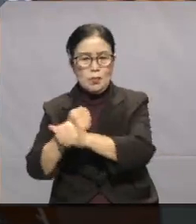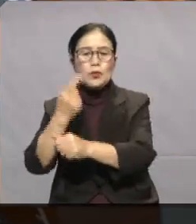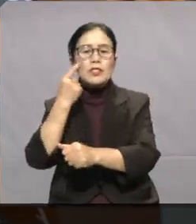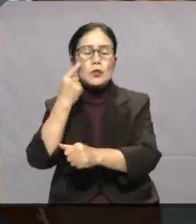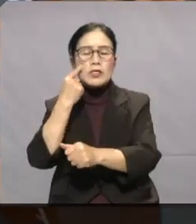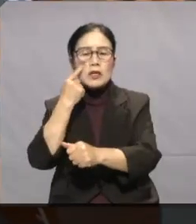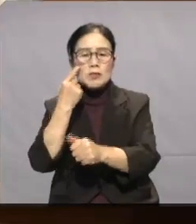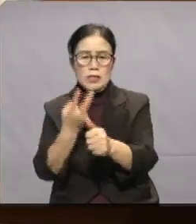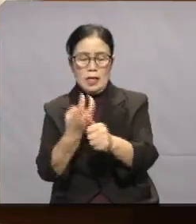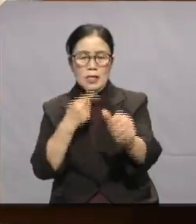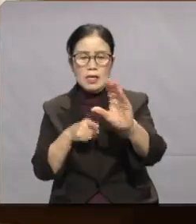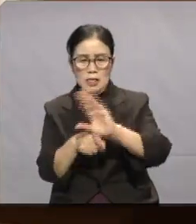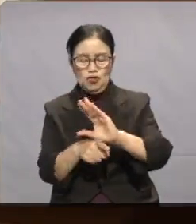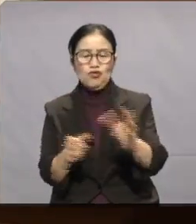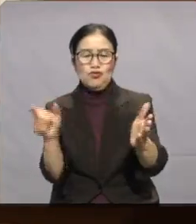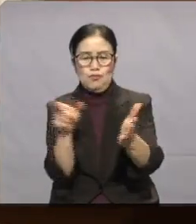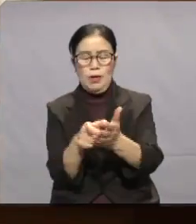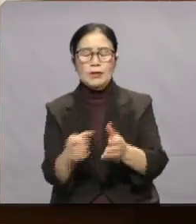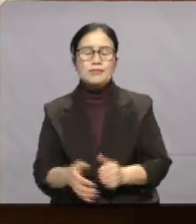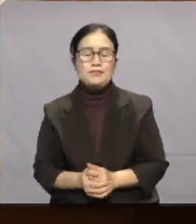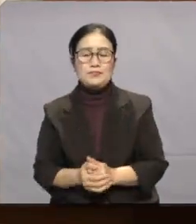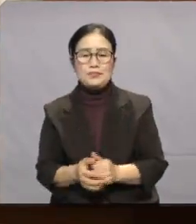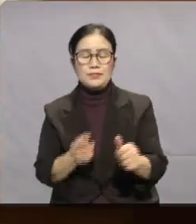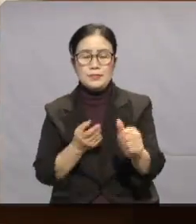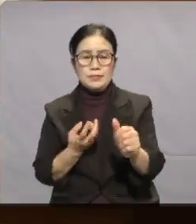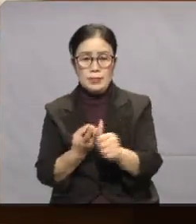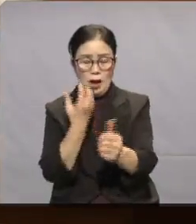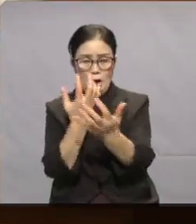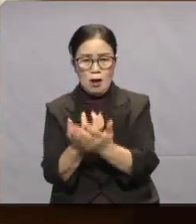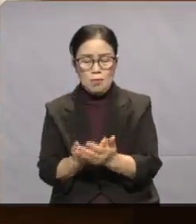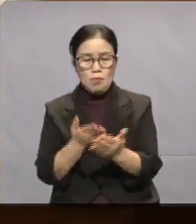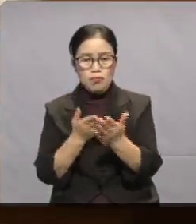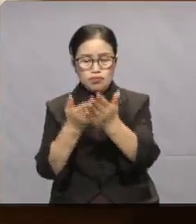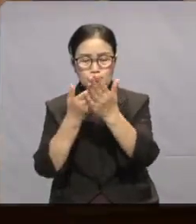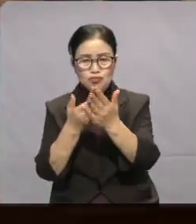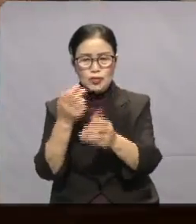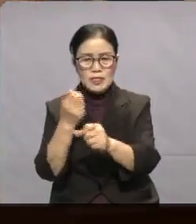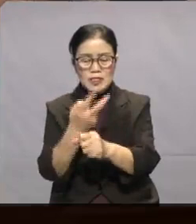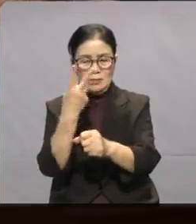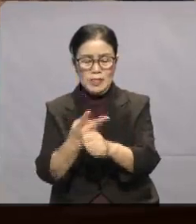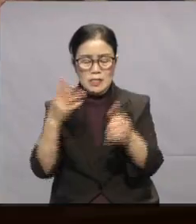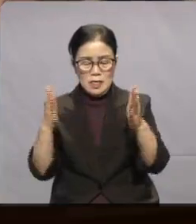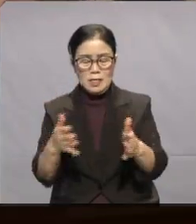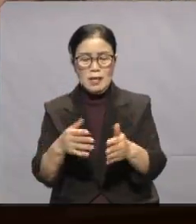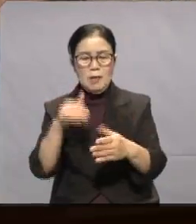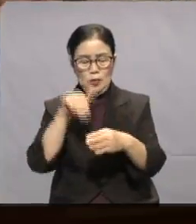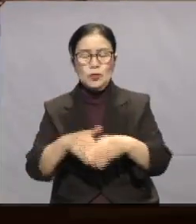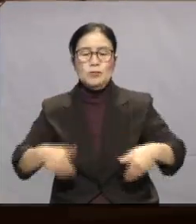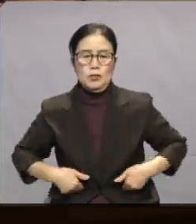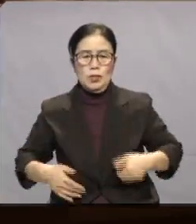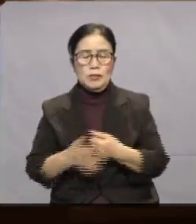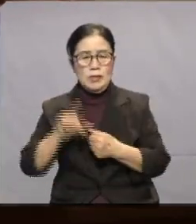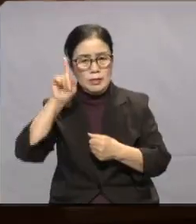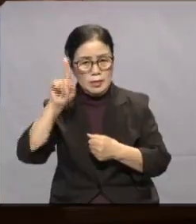점이 탄핵 사유로 명시됐습니다 탄핵하는 본회의 보고 24시간 뒤 72시간 내 표결이 이루어져야 해 야당은